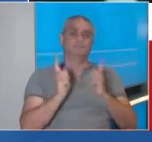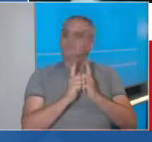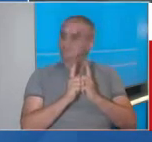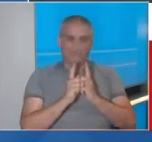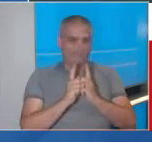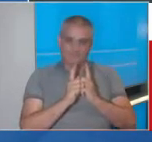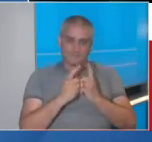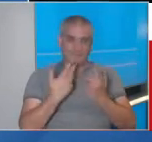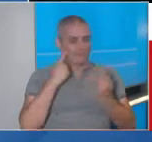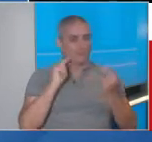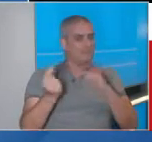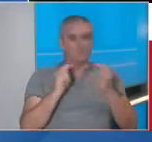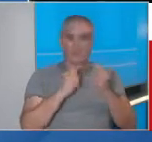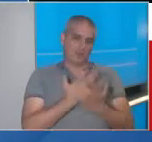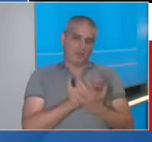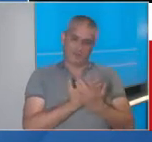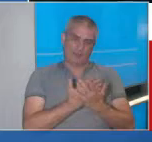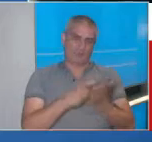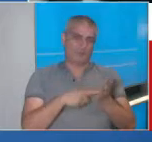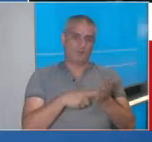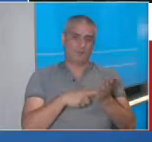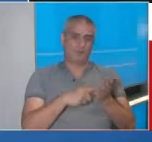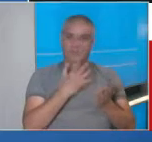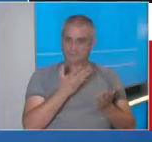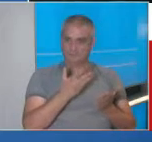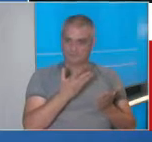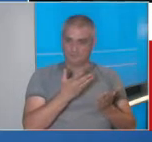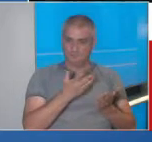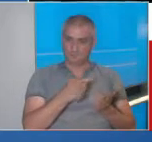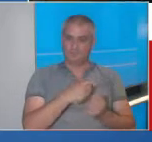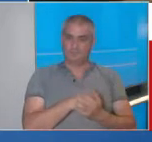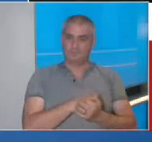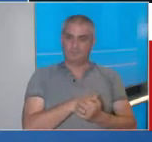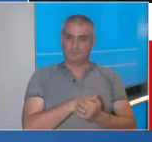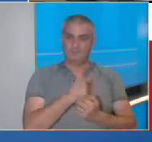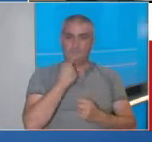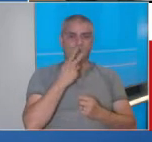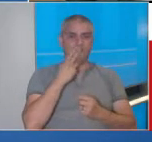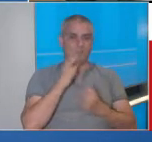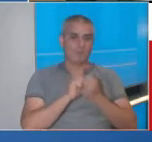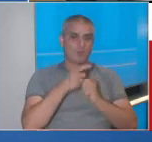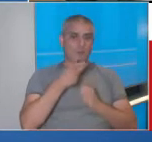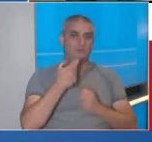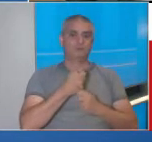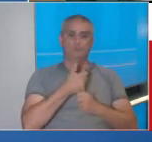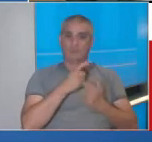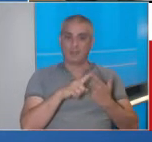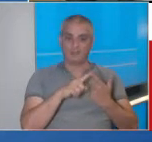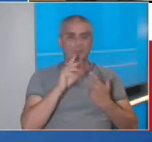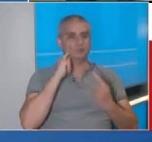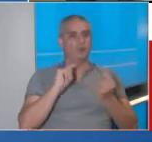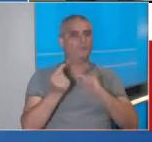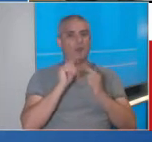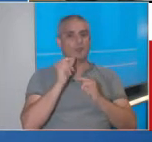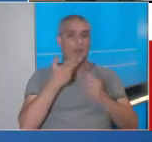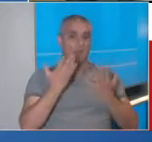אין בעצם איזושהי מחלוקת עובדתית, למשל העברת הטובין, אותם סיגרים או שמפניות. יש כמובן מחלוקת